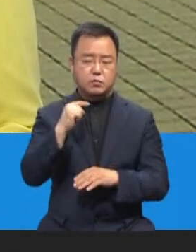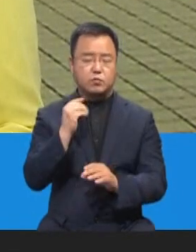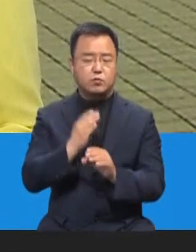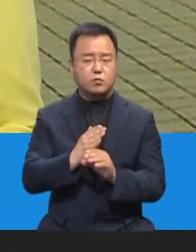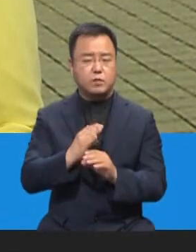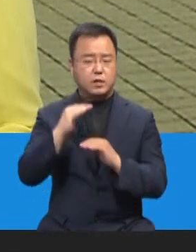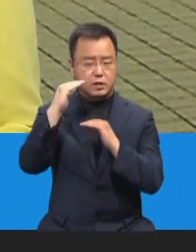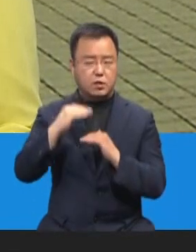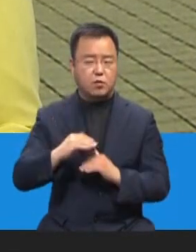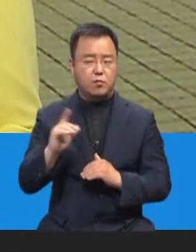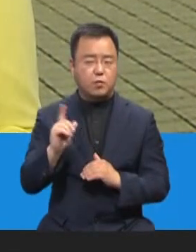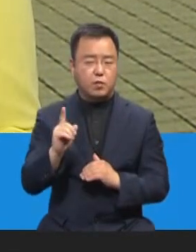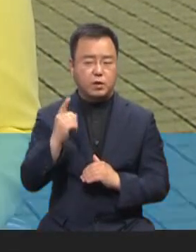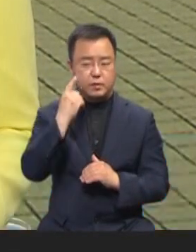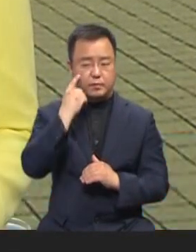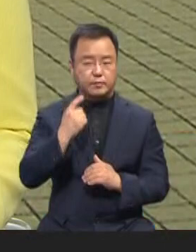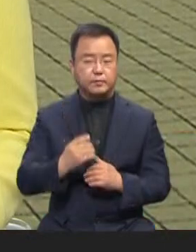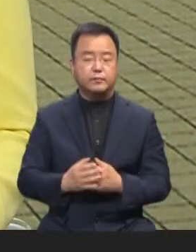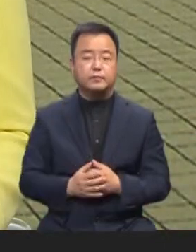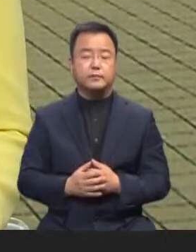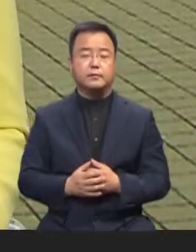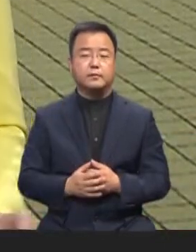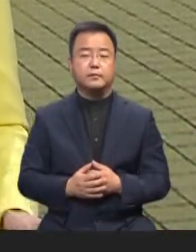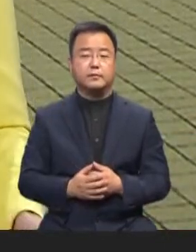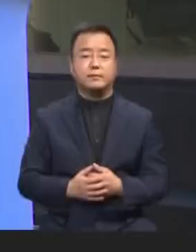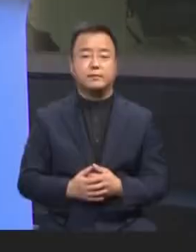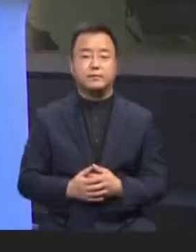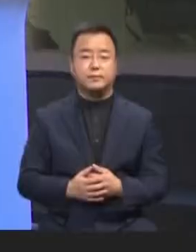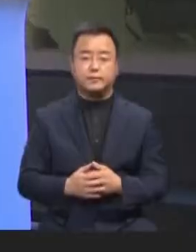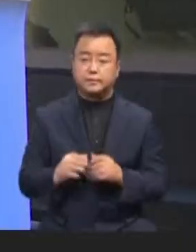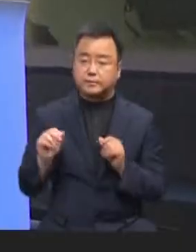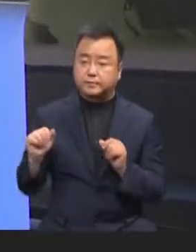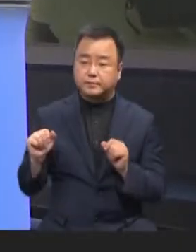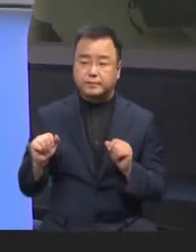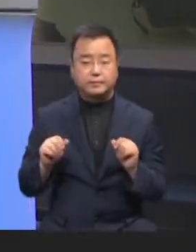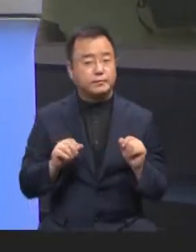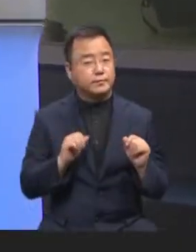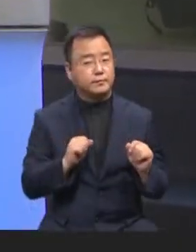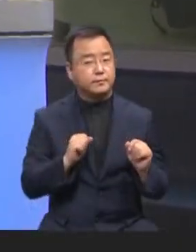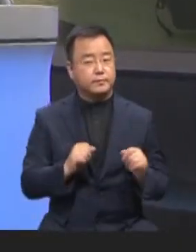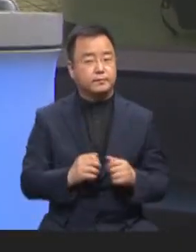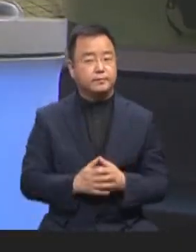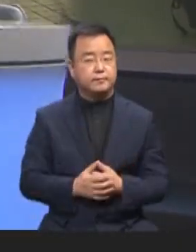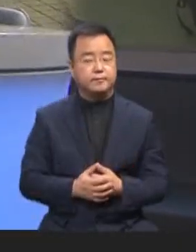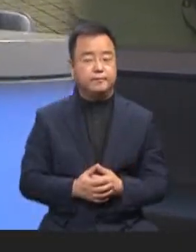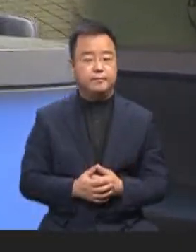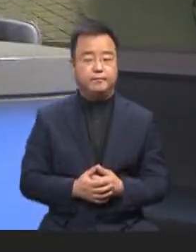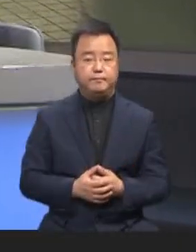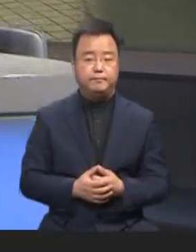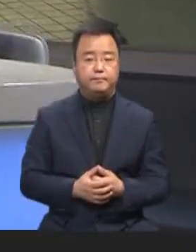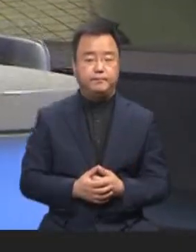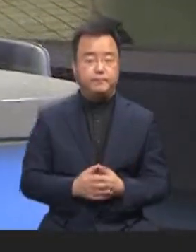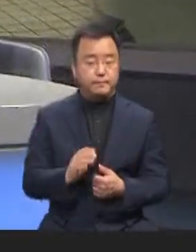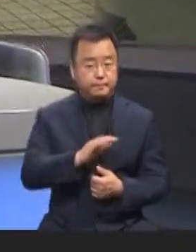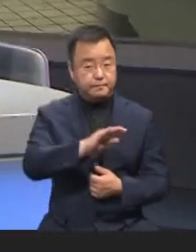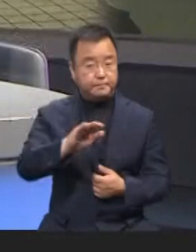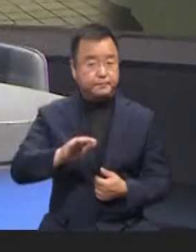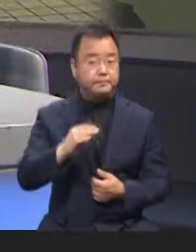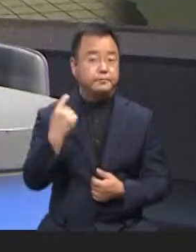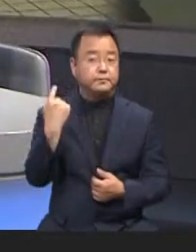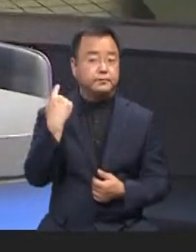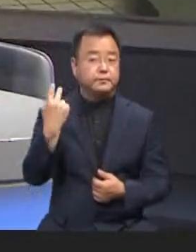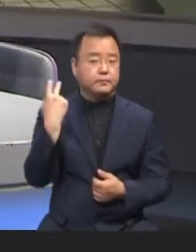있는건지 취재기자와 알아보죠 서현 하게 자자 리겠습니다 안녕하세요 왜 것이죠 자모 저희도 어제 그제